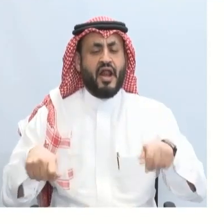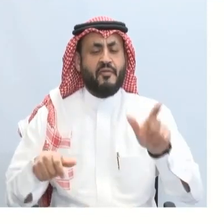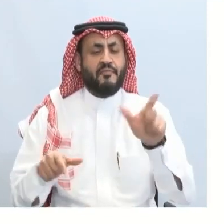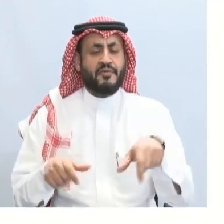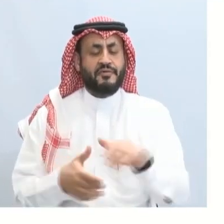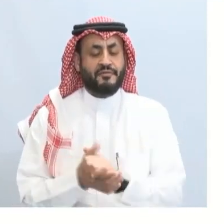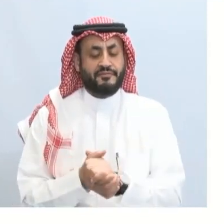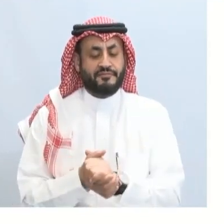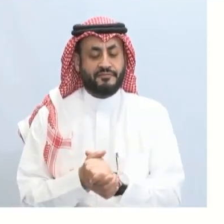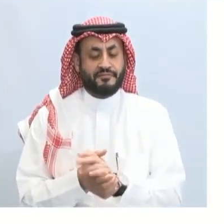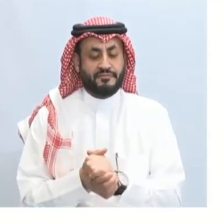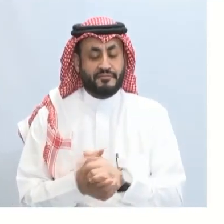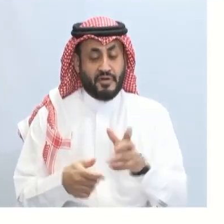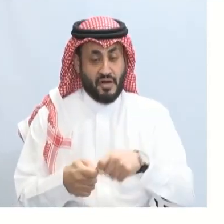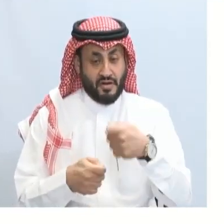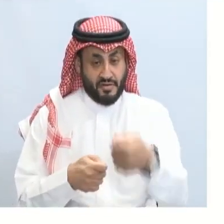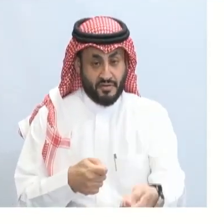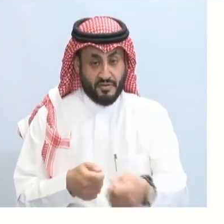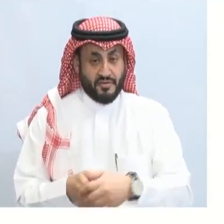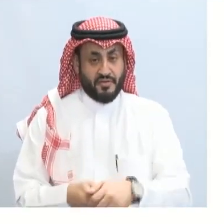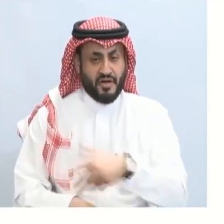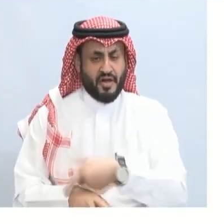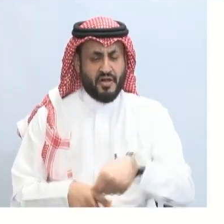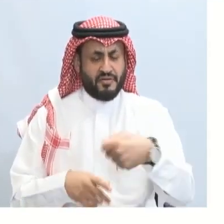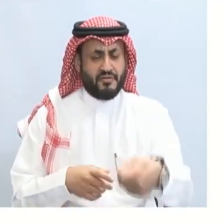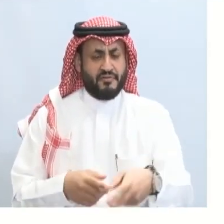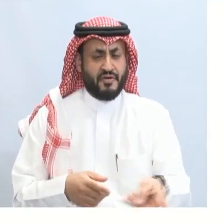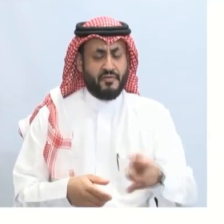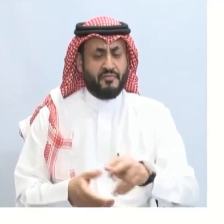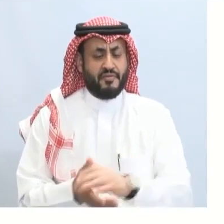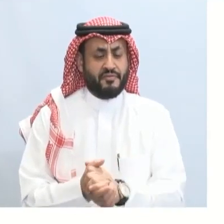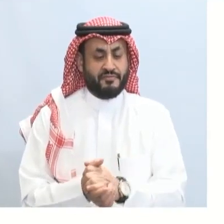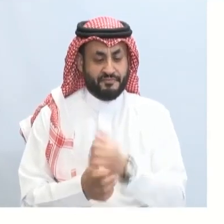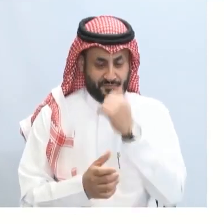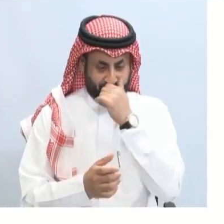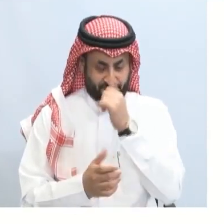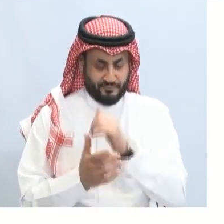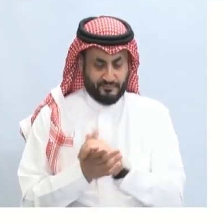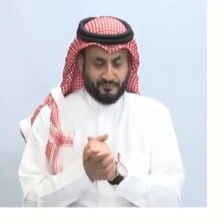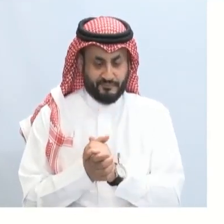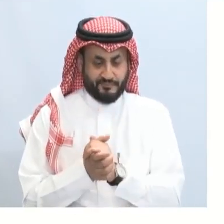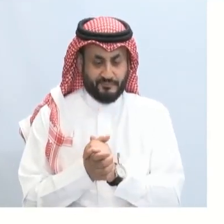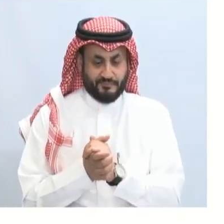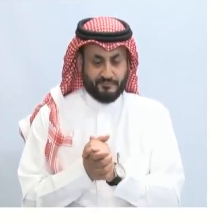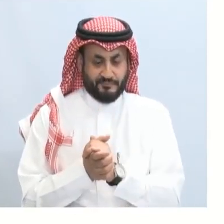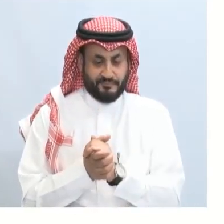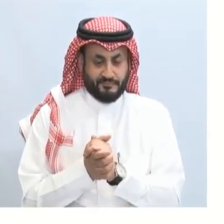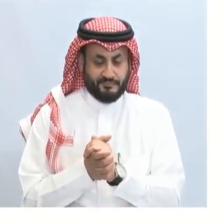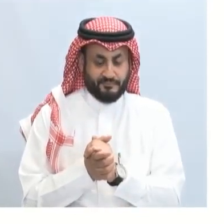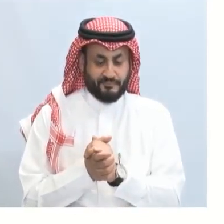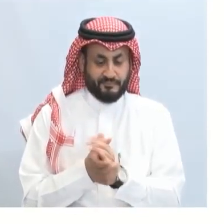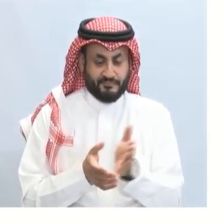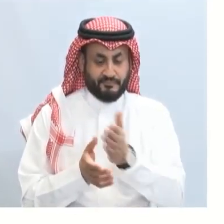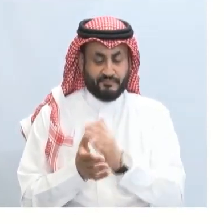للمشتري تعويض المشتري او طرح بديل بنفس السعر المطروح في الاعلان